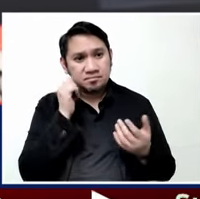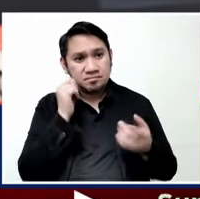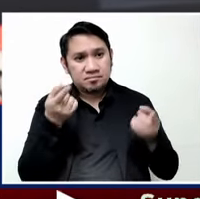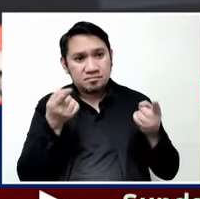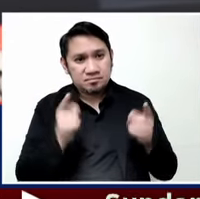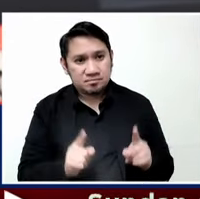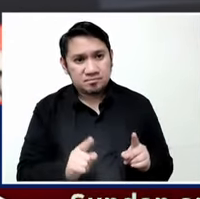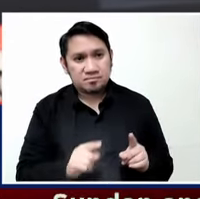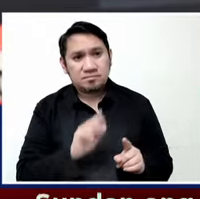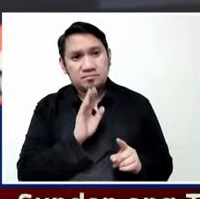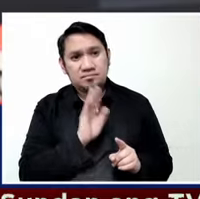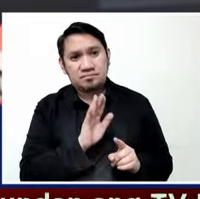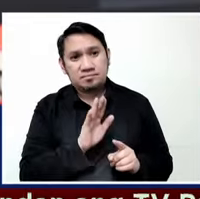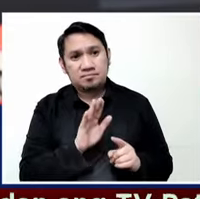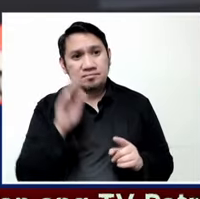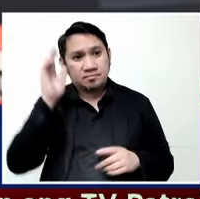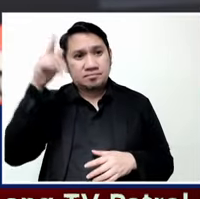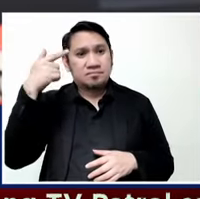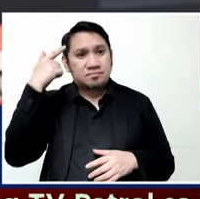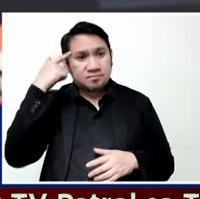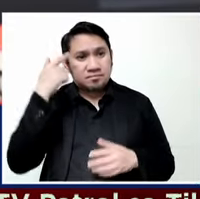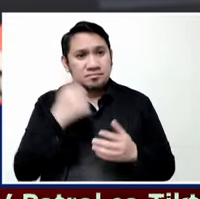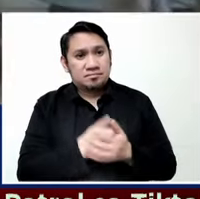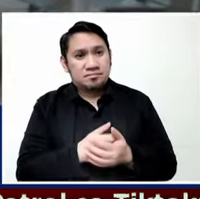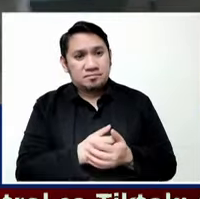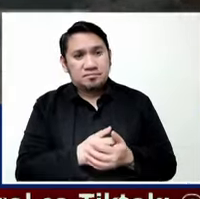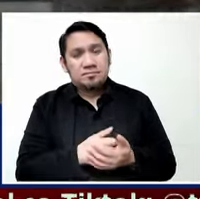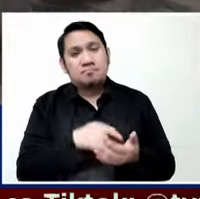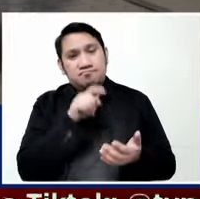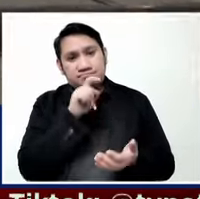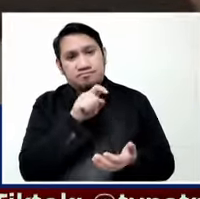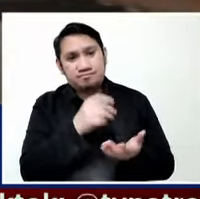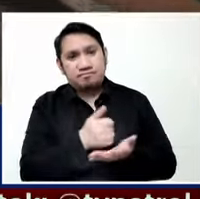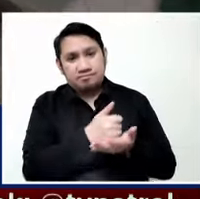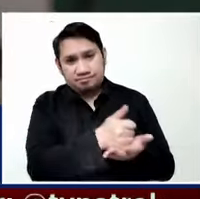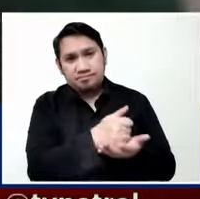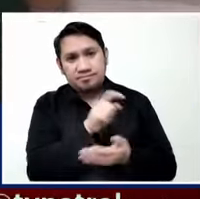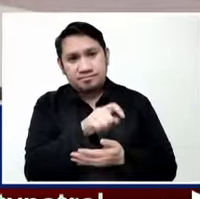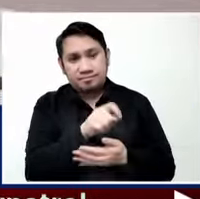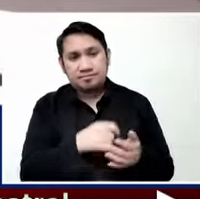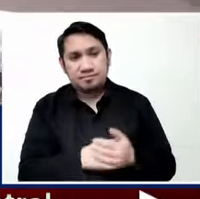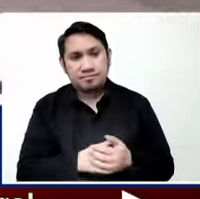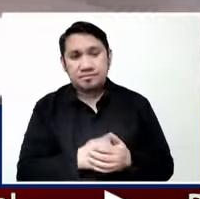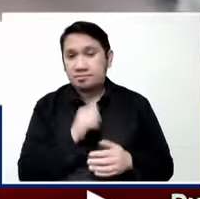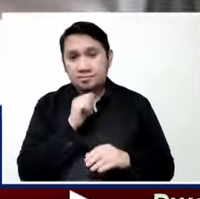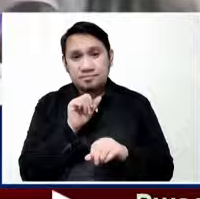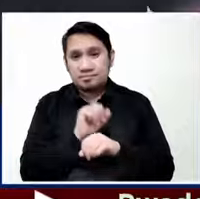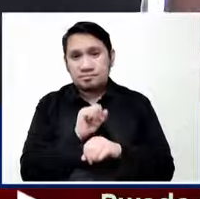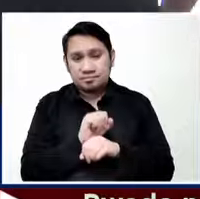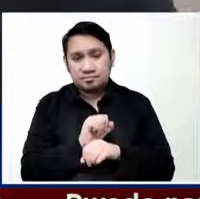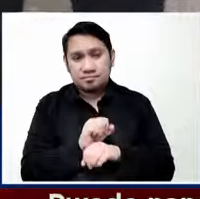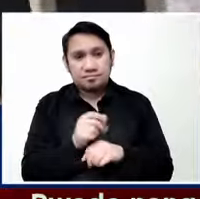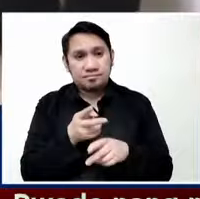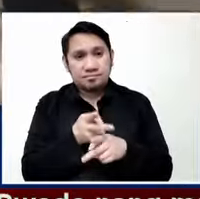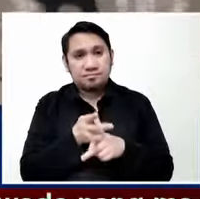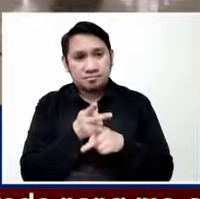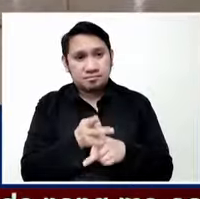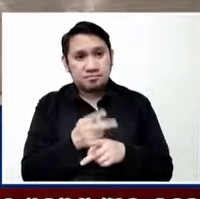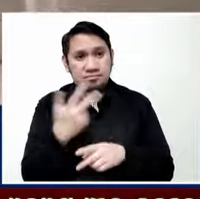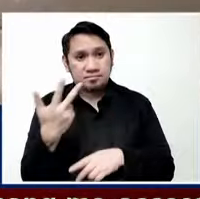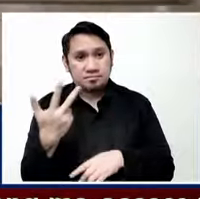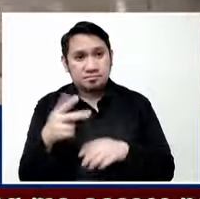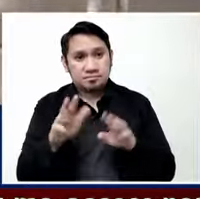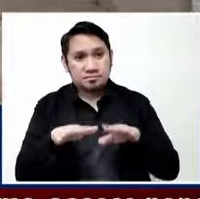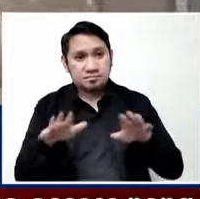yung pasok ng gobyerno rito is based sa pangangailangan niya. Wala na munang balak magtrabaho si Vivian para alagaan ang tatlo pang